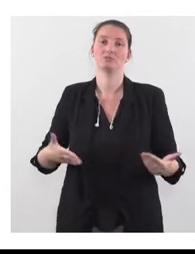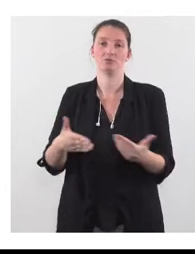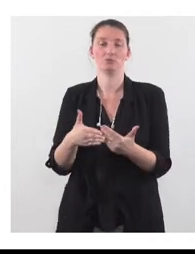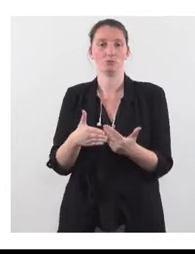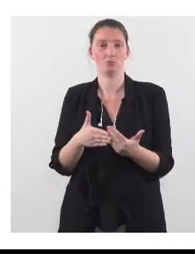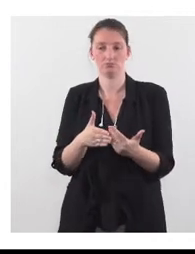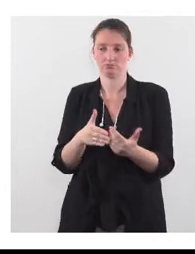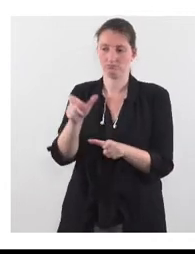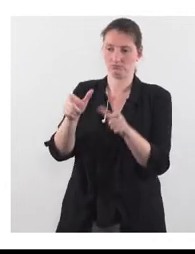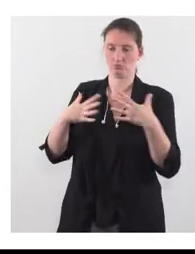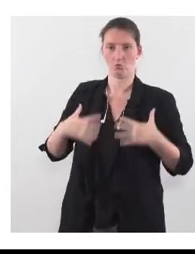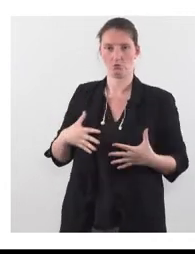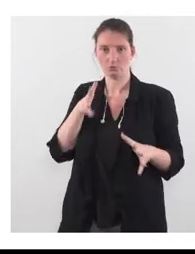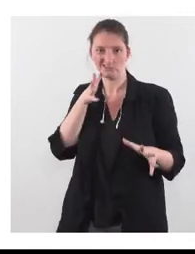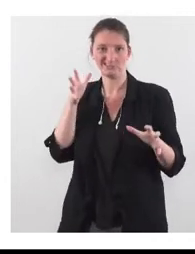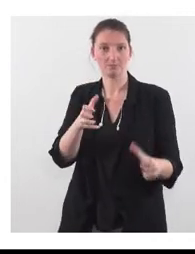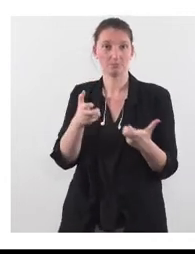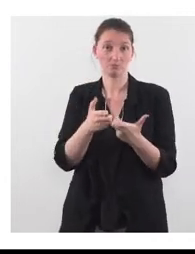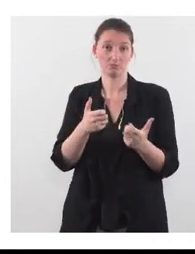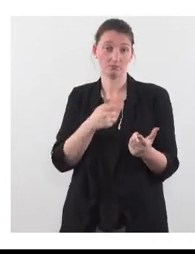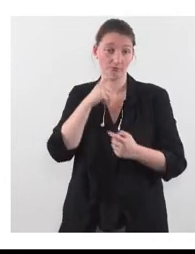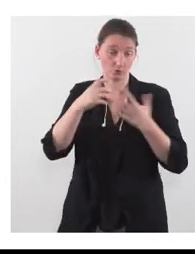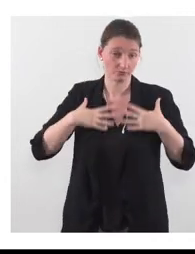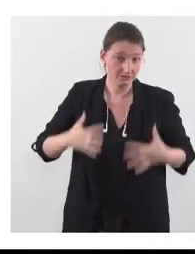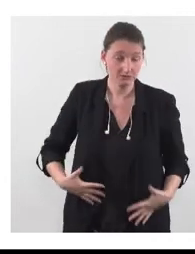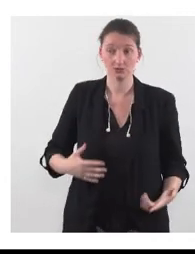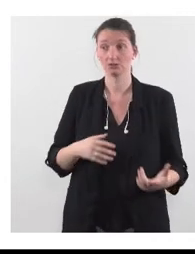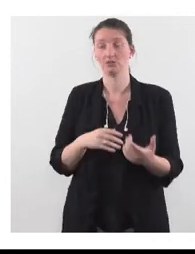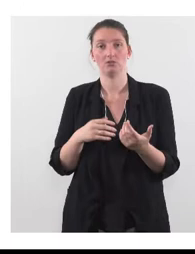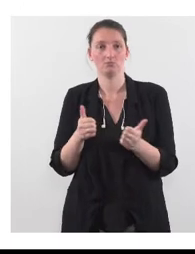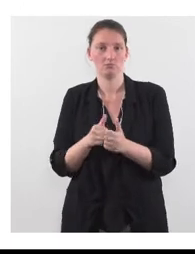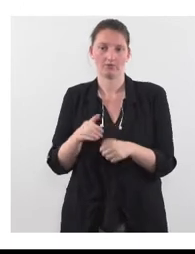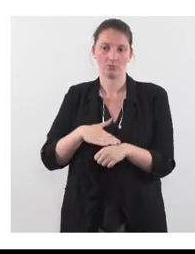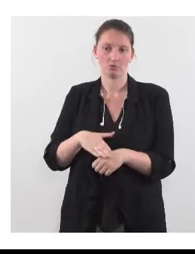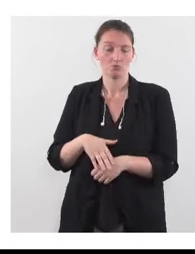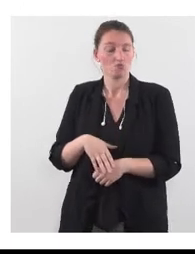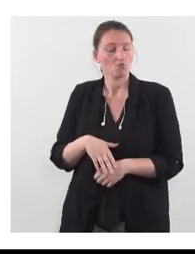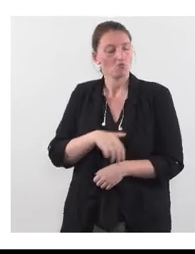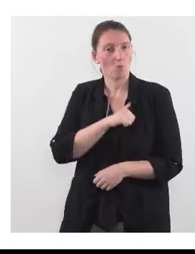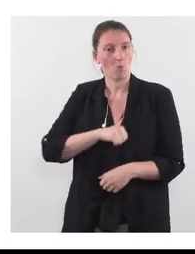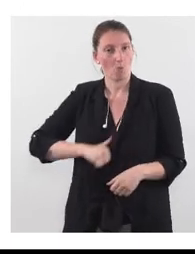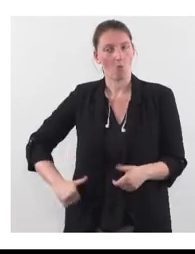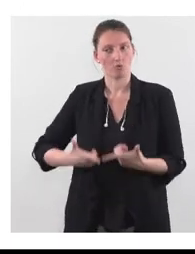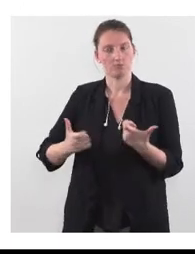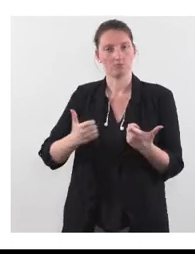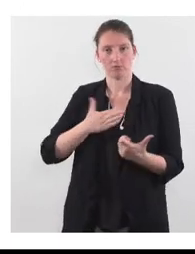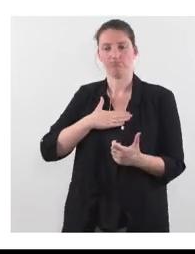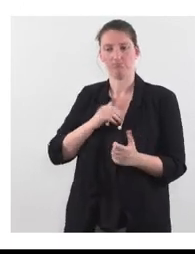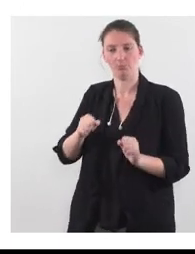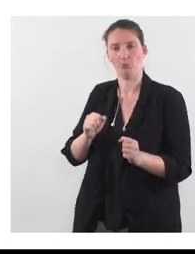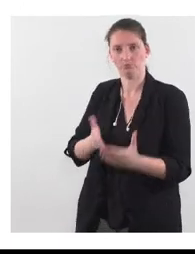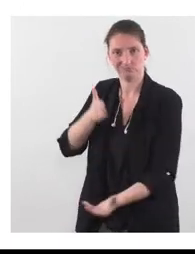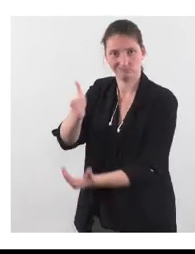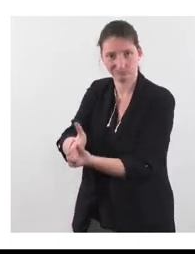haine, hein, donc coups et blessures, agressions avec un motif abject, etc., dans des procédures pénales. Et nous sommes également compétents